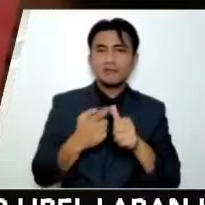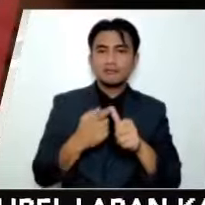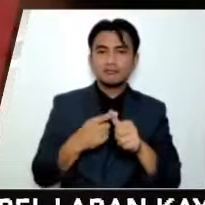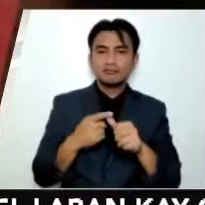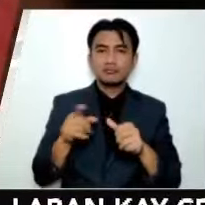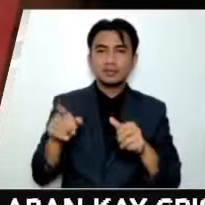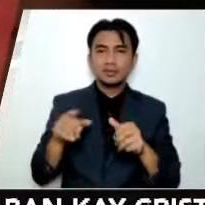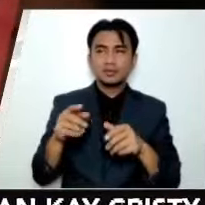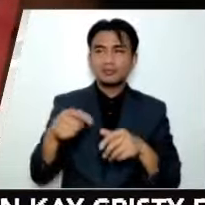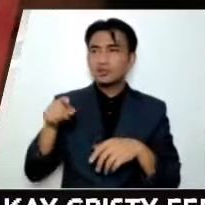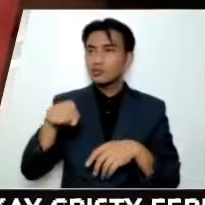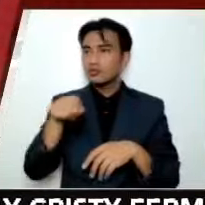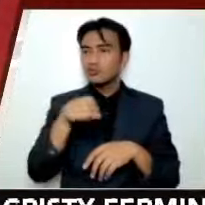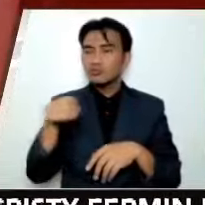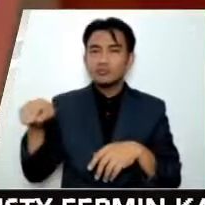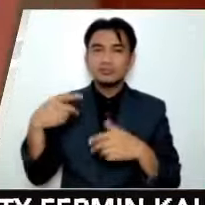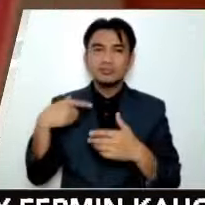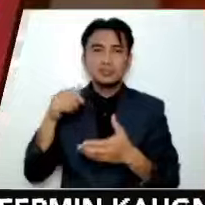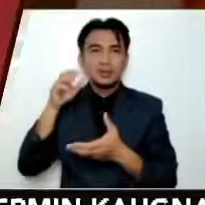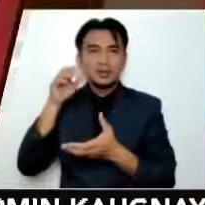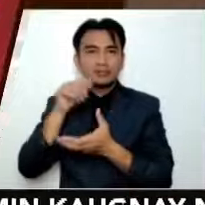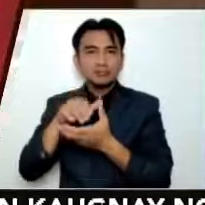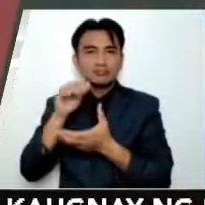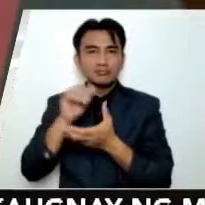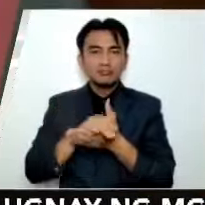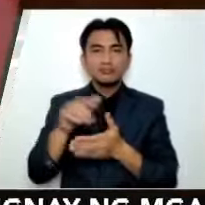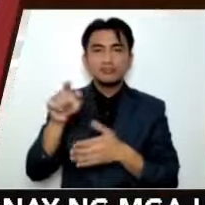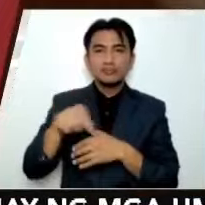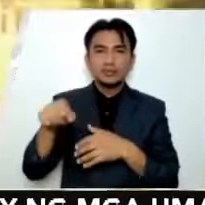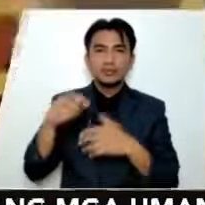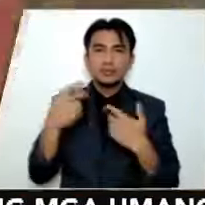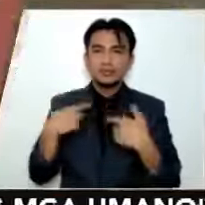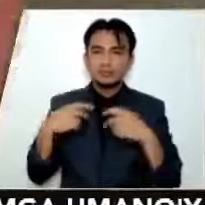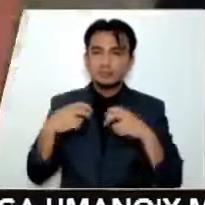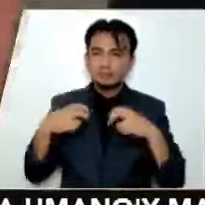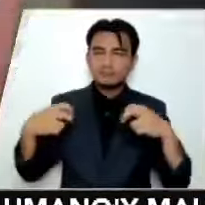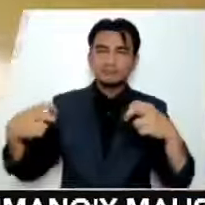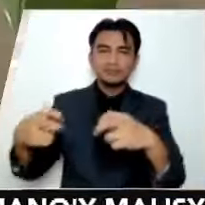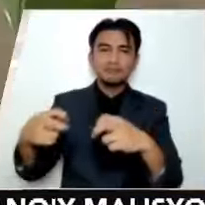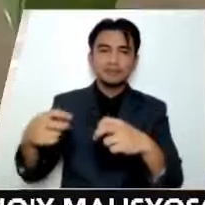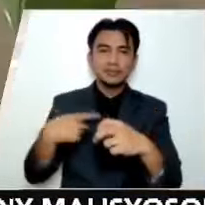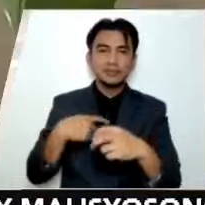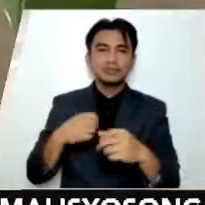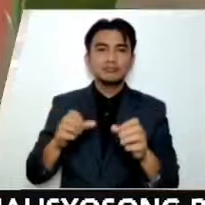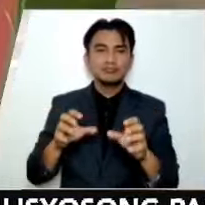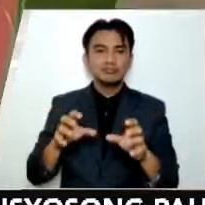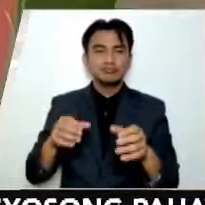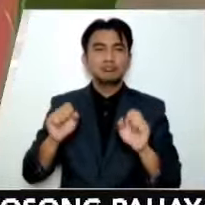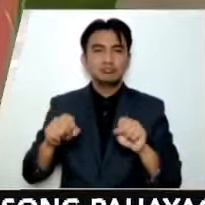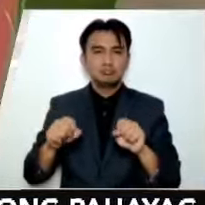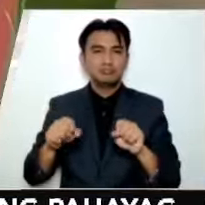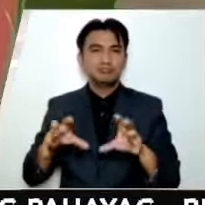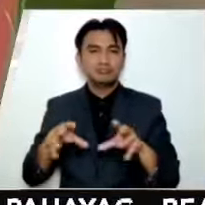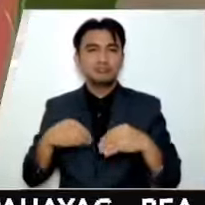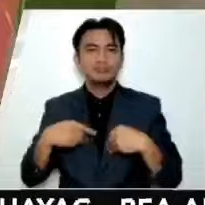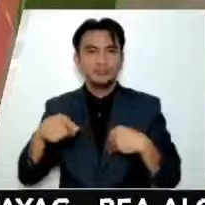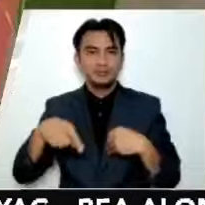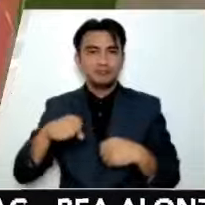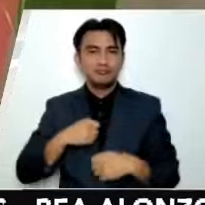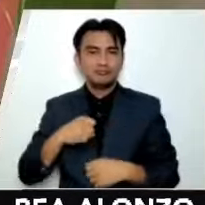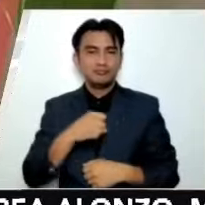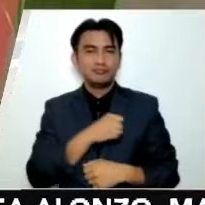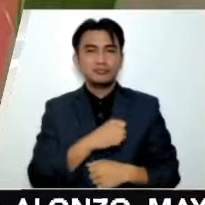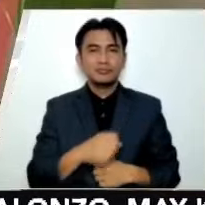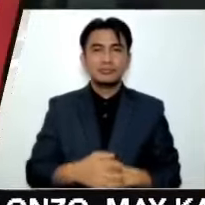President. Grateful daw sa warm welcome ng mga may bahay ng mga senador. Pil-Am rapper at Black Eyed Peas member